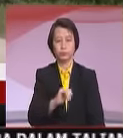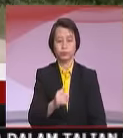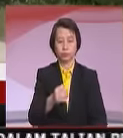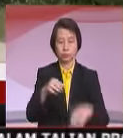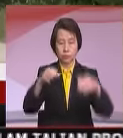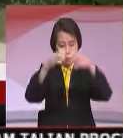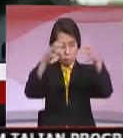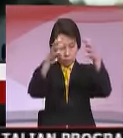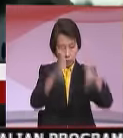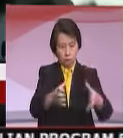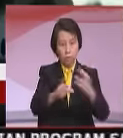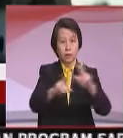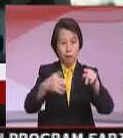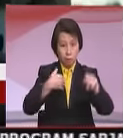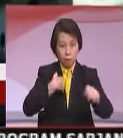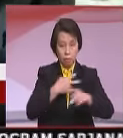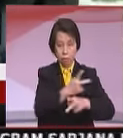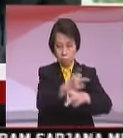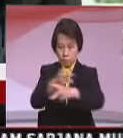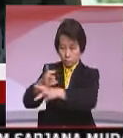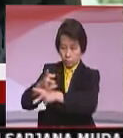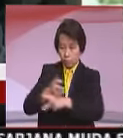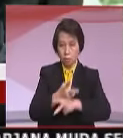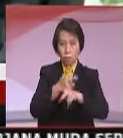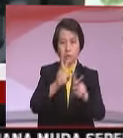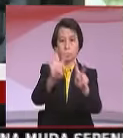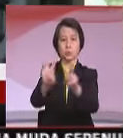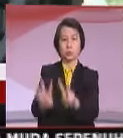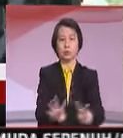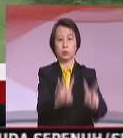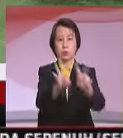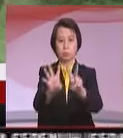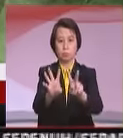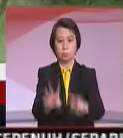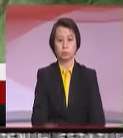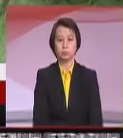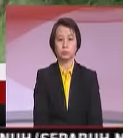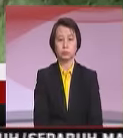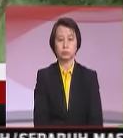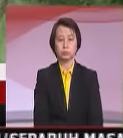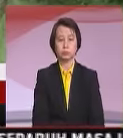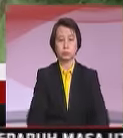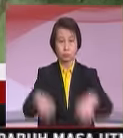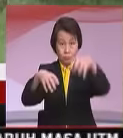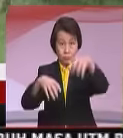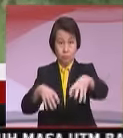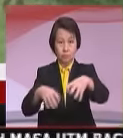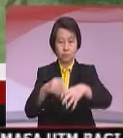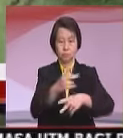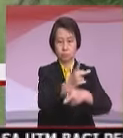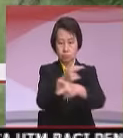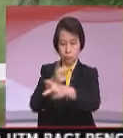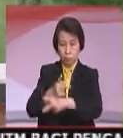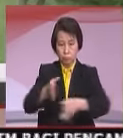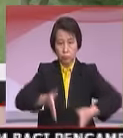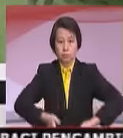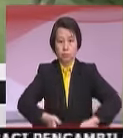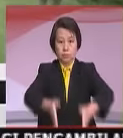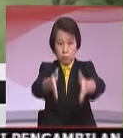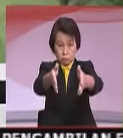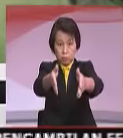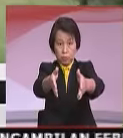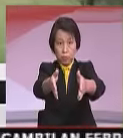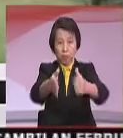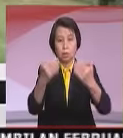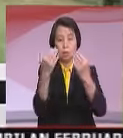pos kawalan sedia ada dikawal rapi 24 jam. Di pos sekatan jalan keselamatan ini